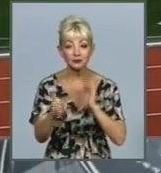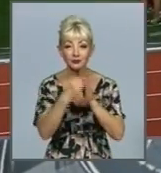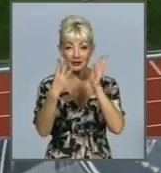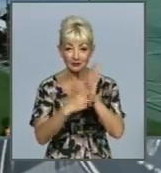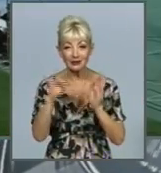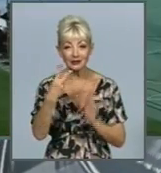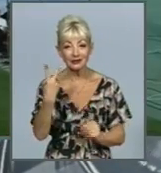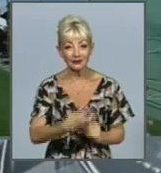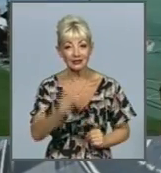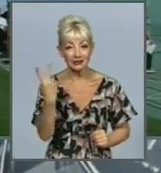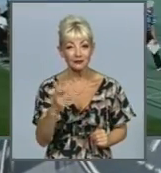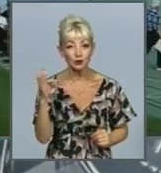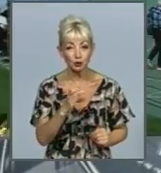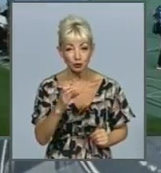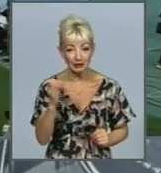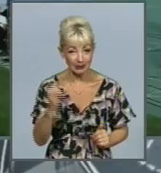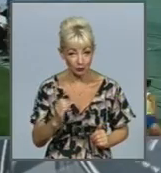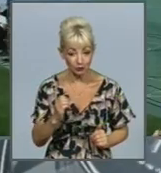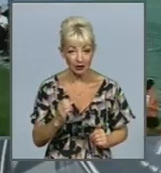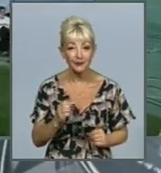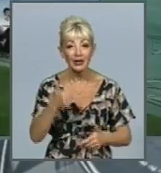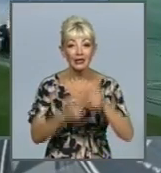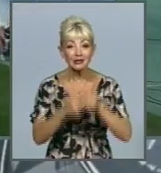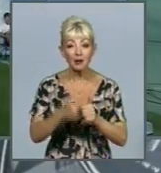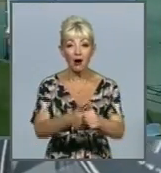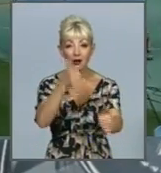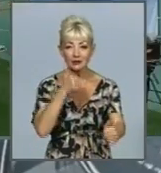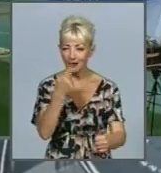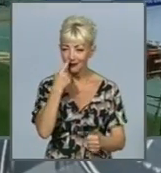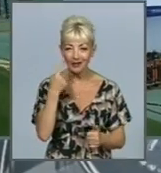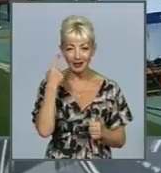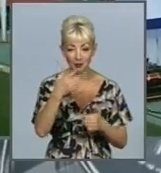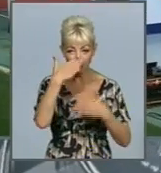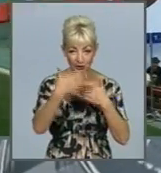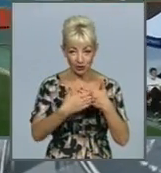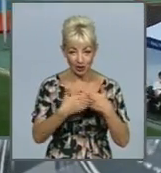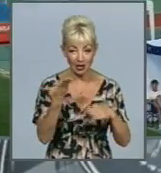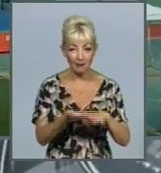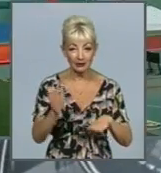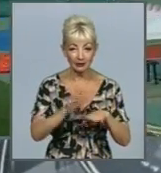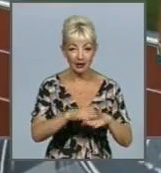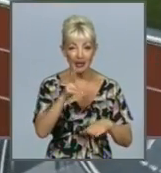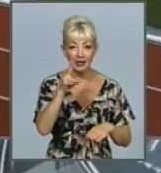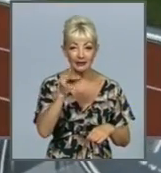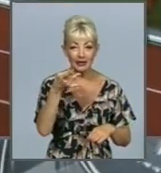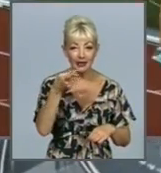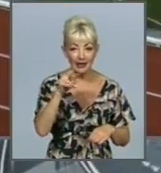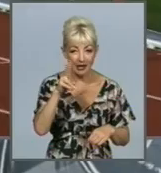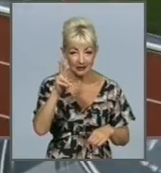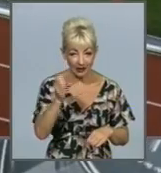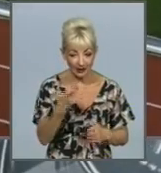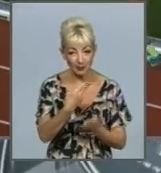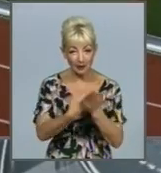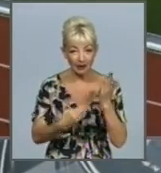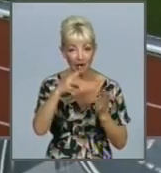минут 18 и 22 секунды. Соперницы отстали далеко. Ближайшая из них полтавчанка Валентина Килярская проиграла